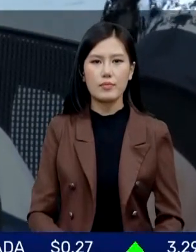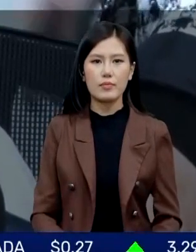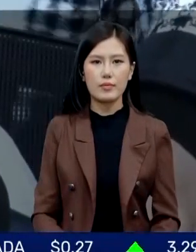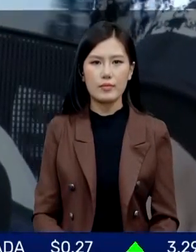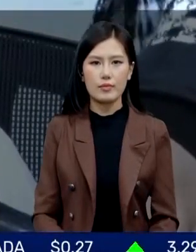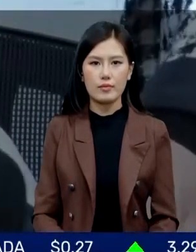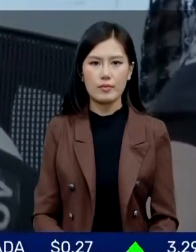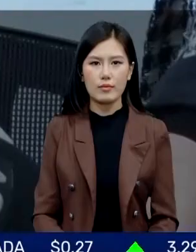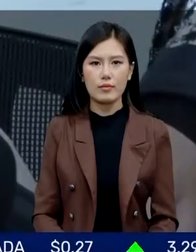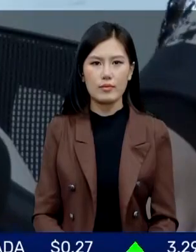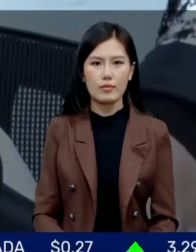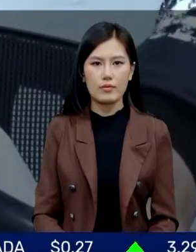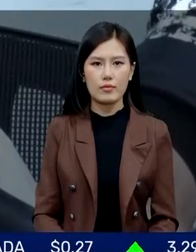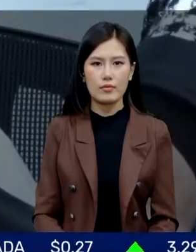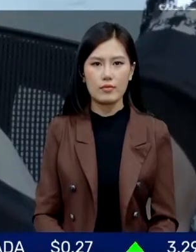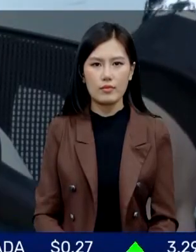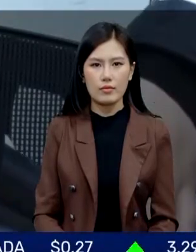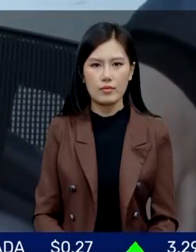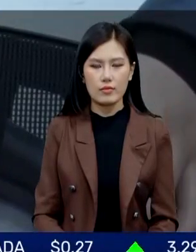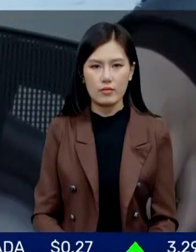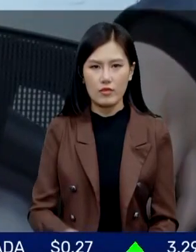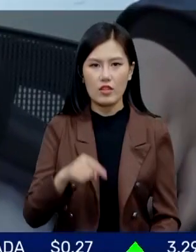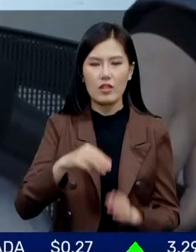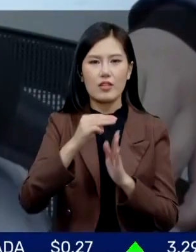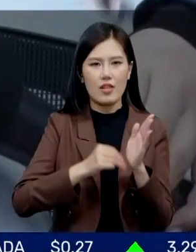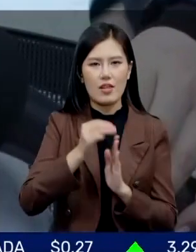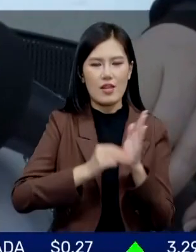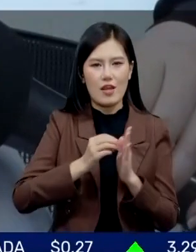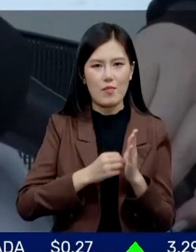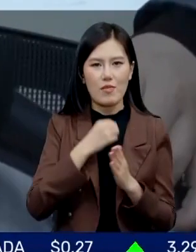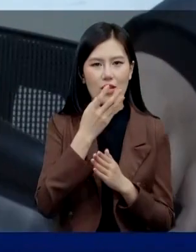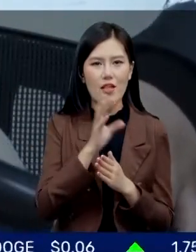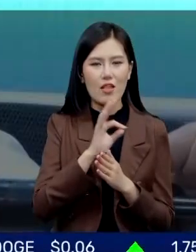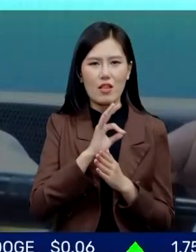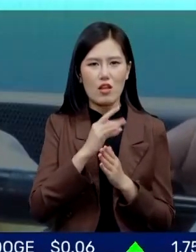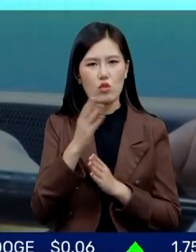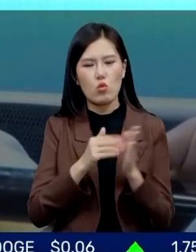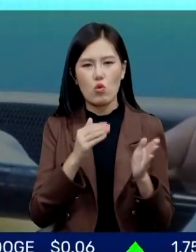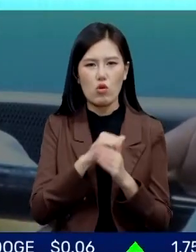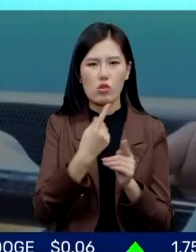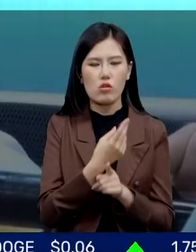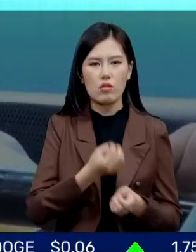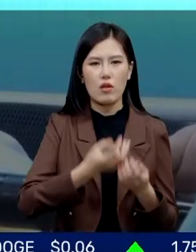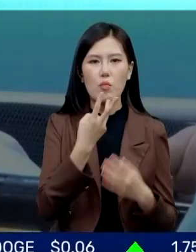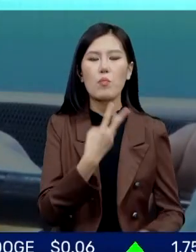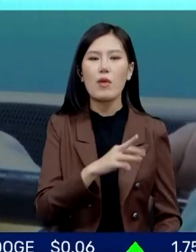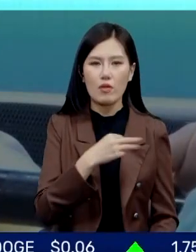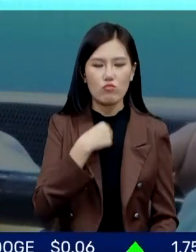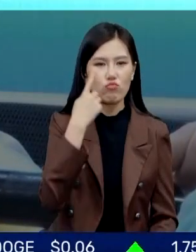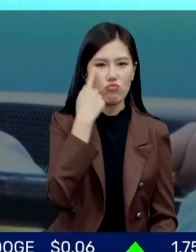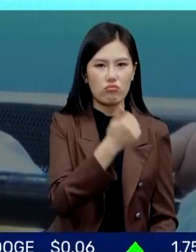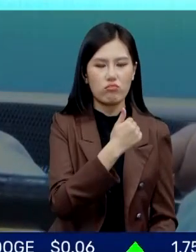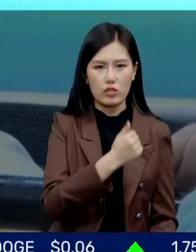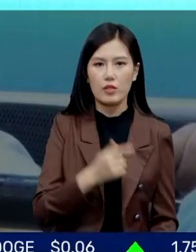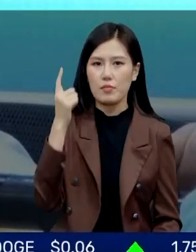энэ процедур дунд ямар нэгэн байдлаар бас алдаа гарсан байх магадaltaа л гэж үздэг. Биеийн байдлыг бол бид нэр одоо насанд